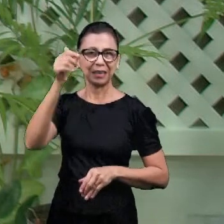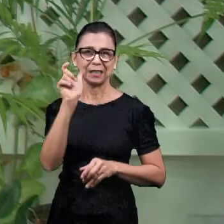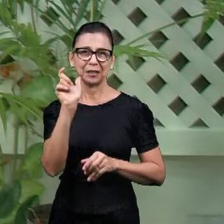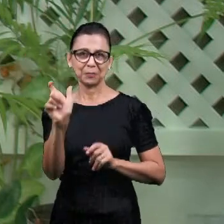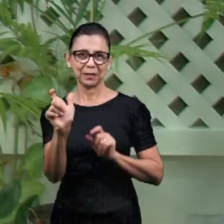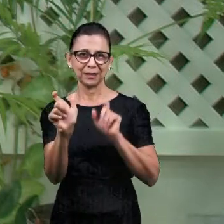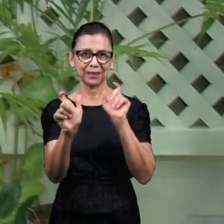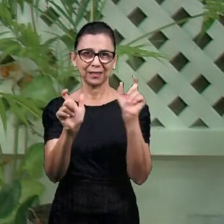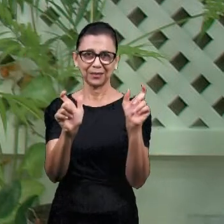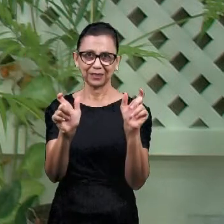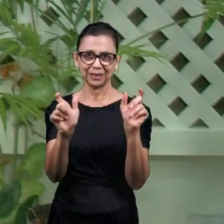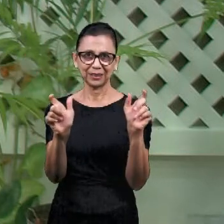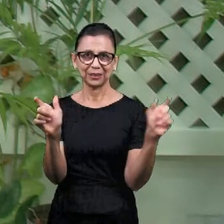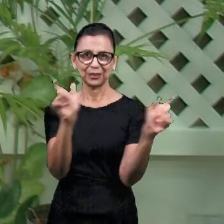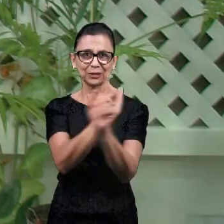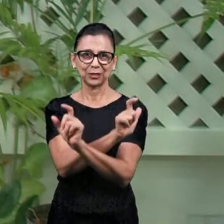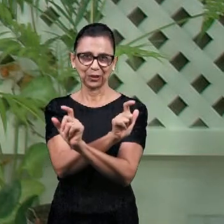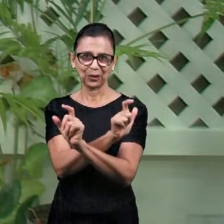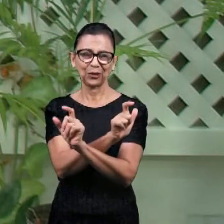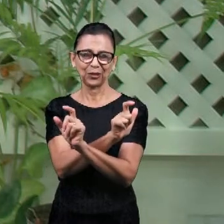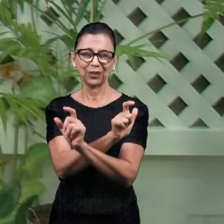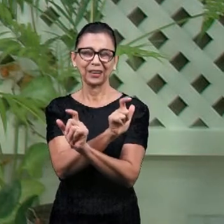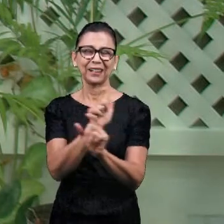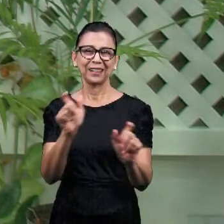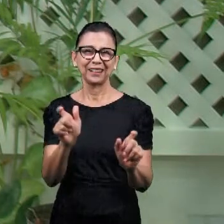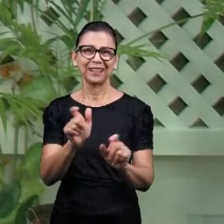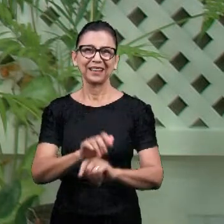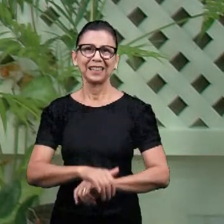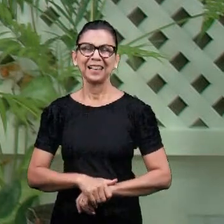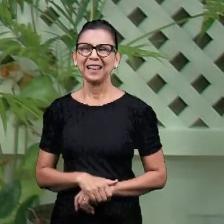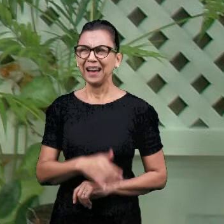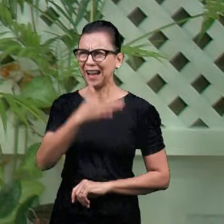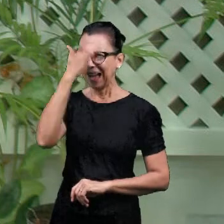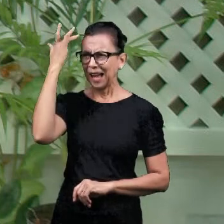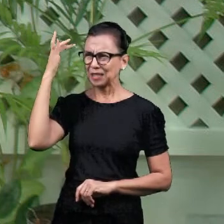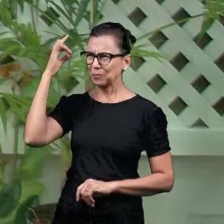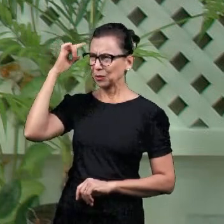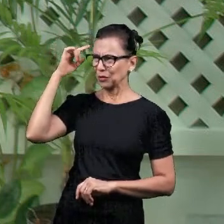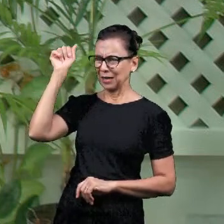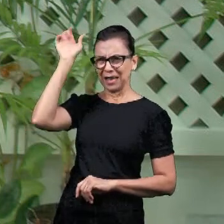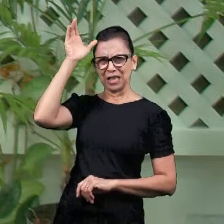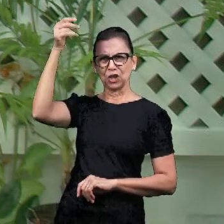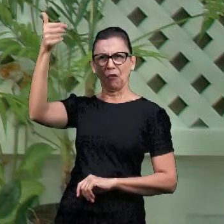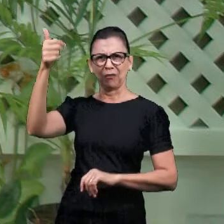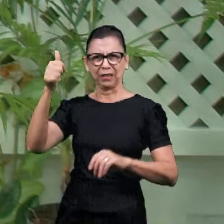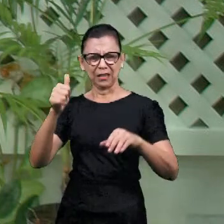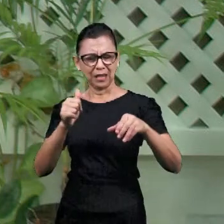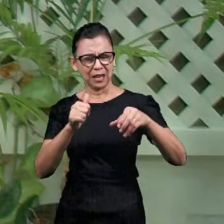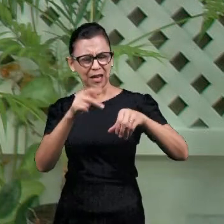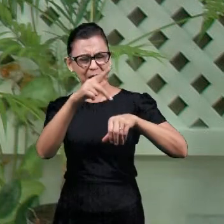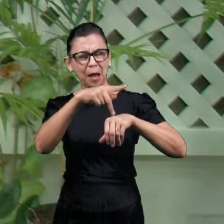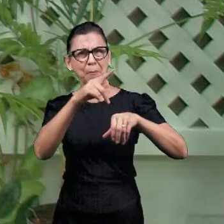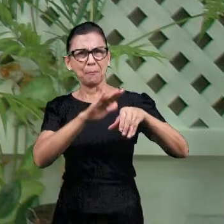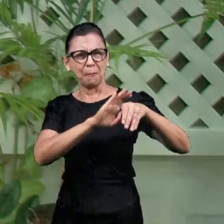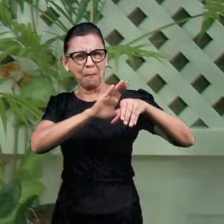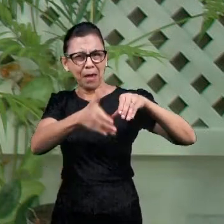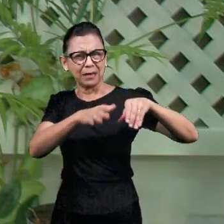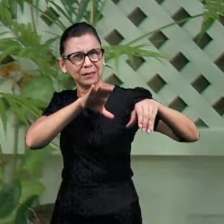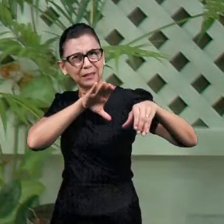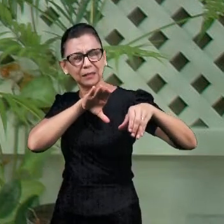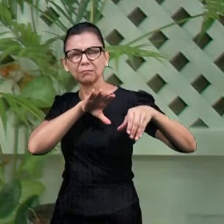elle a été enlevée, bah, il a utilisé un autre mot. Donc, 20 personnes sont venues et a